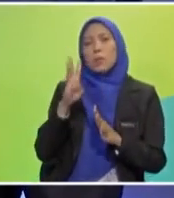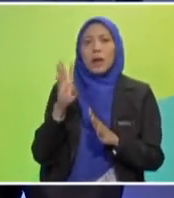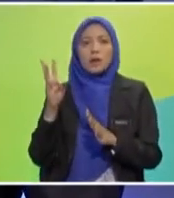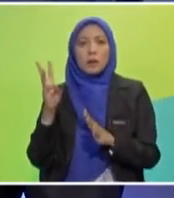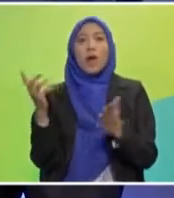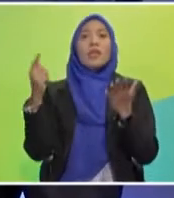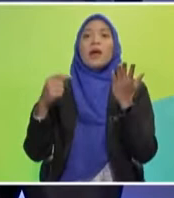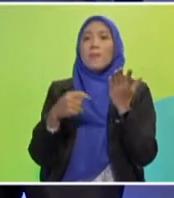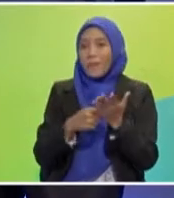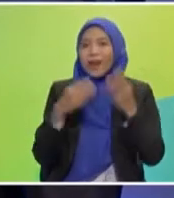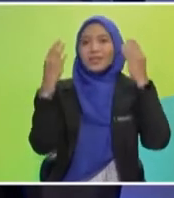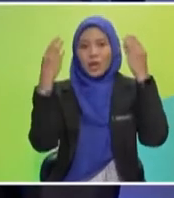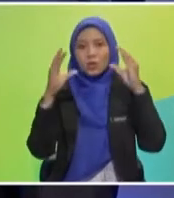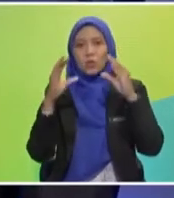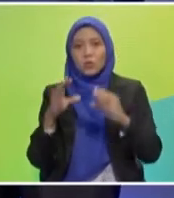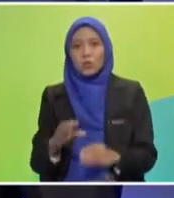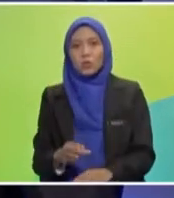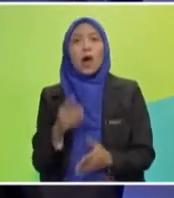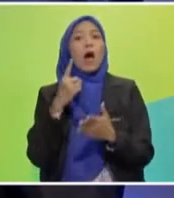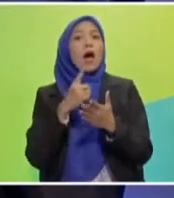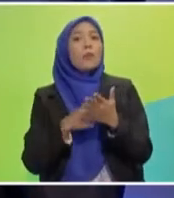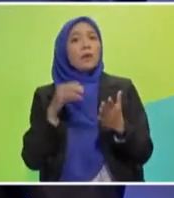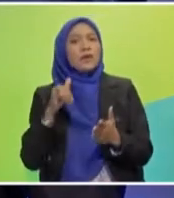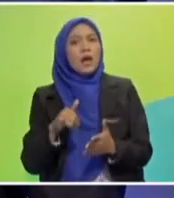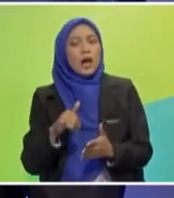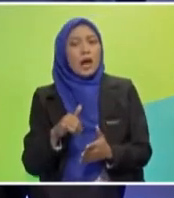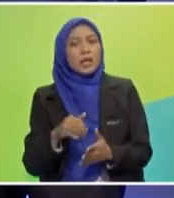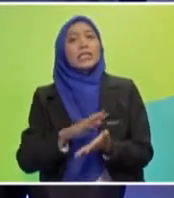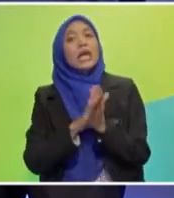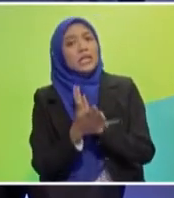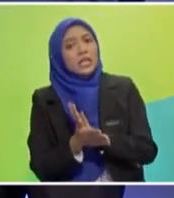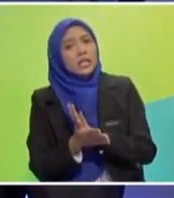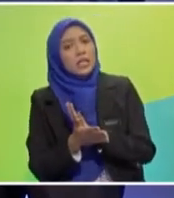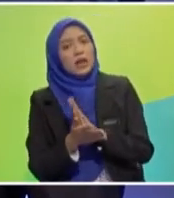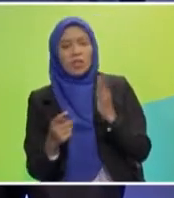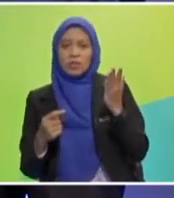2, 4, 6 bertambah cikgu. Makin bertambah. Apa yang berlaku ni, Sa? Bertambah